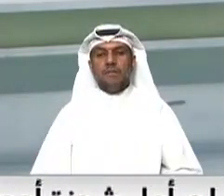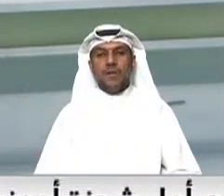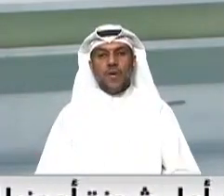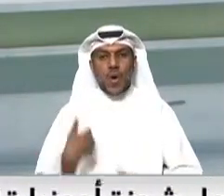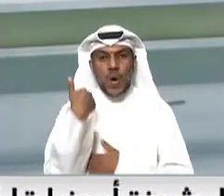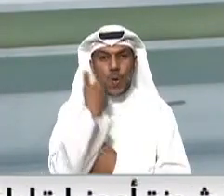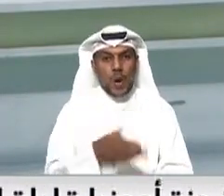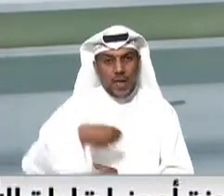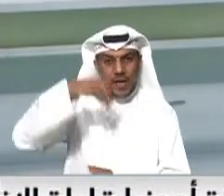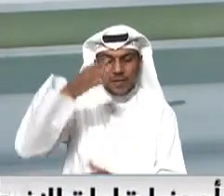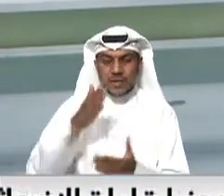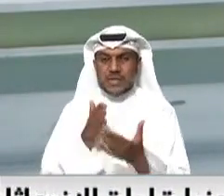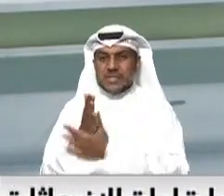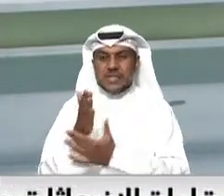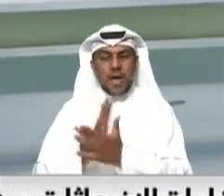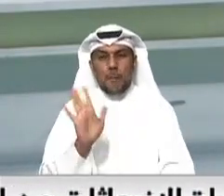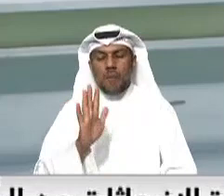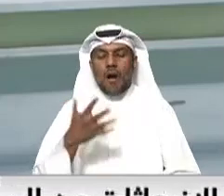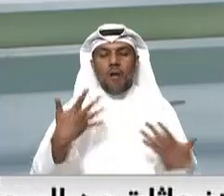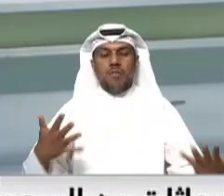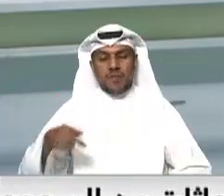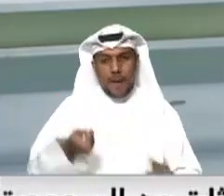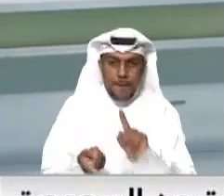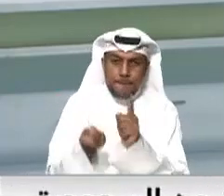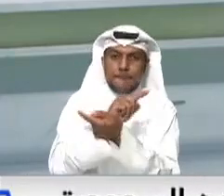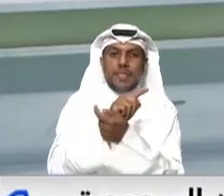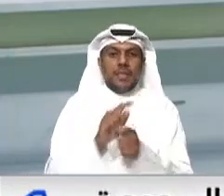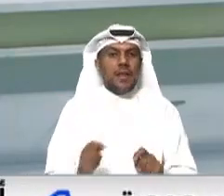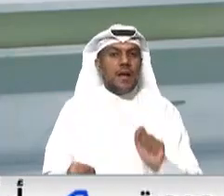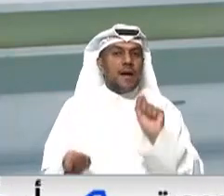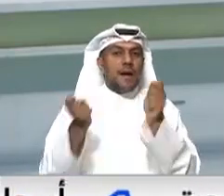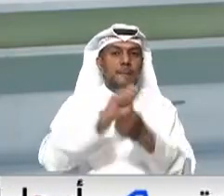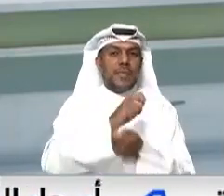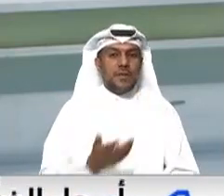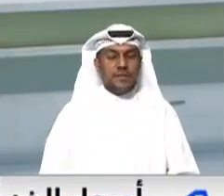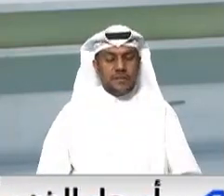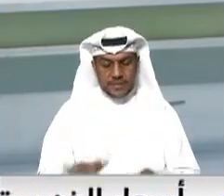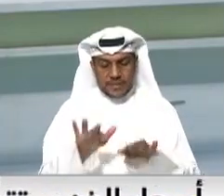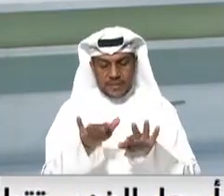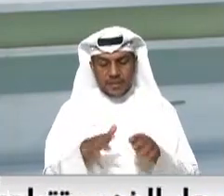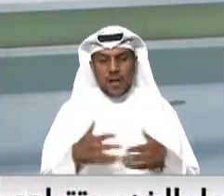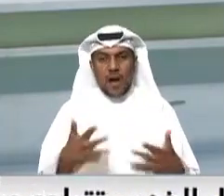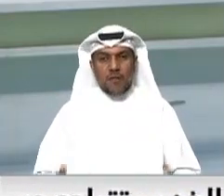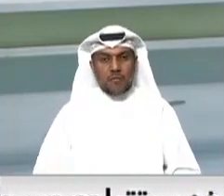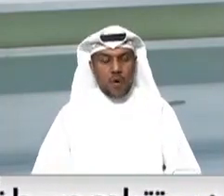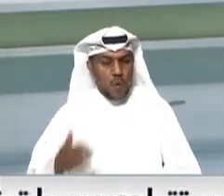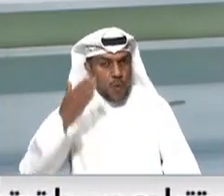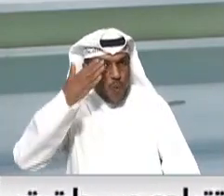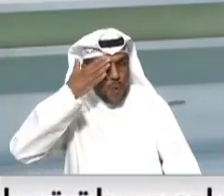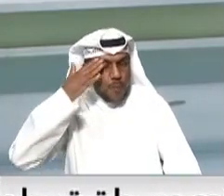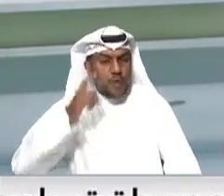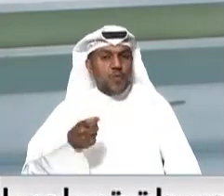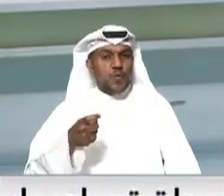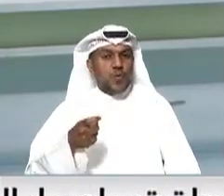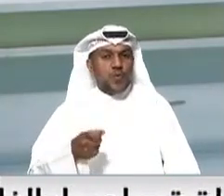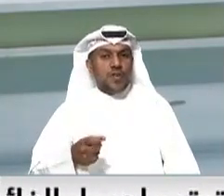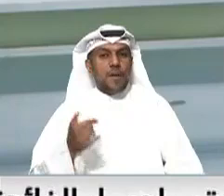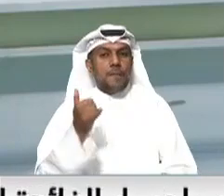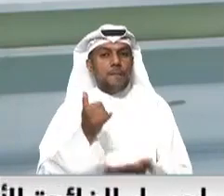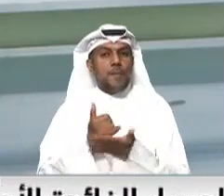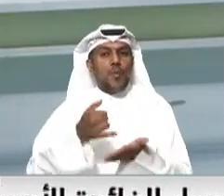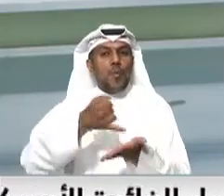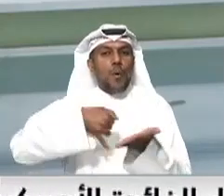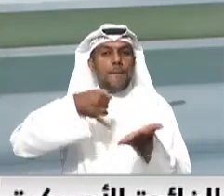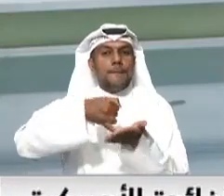الحكومية، والتي يقوم على تنفيذها وتطويرها الجهاز المركزي لتكنولوجيا المعلومات، والتي تستفيد